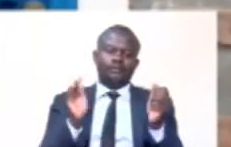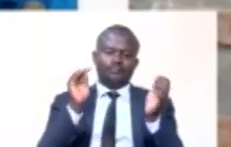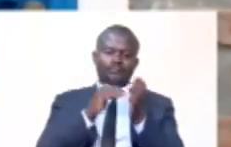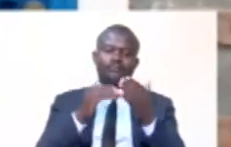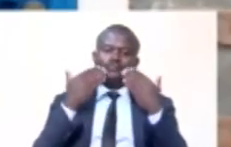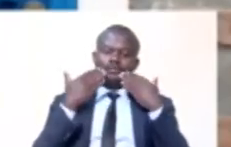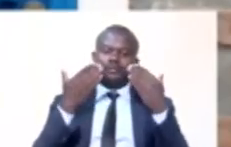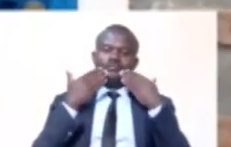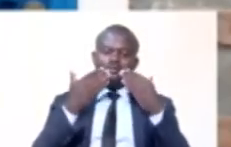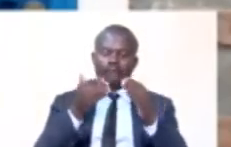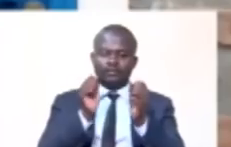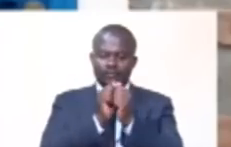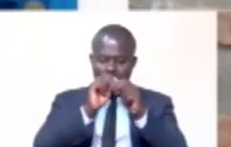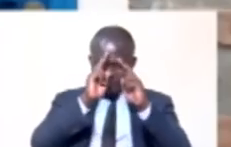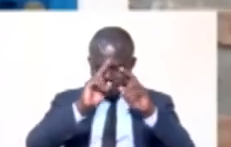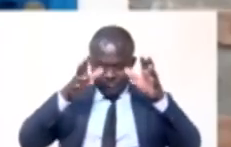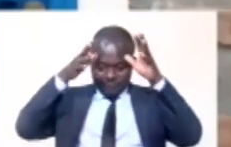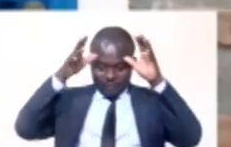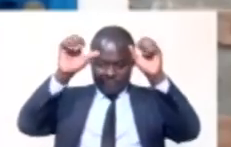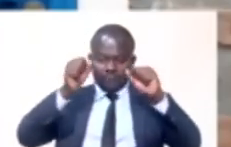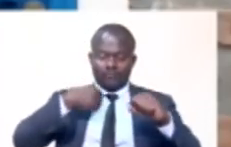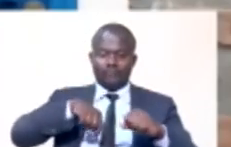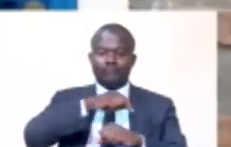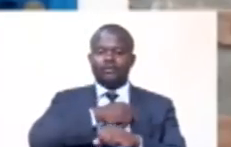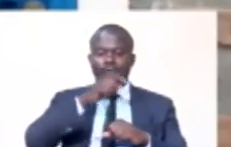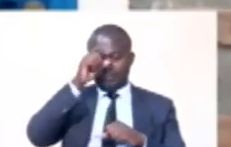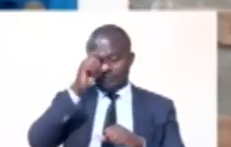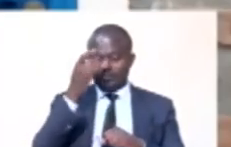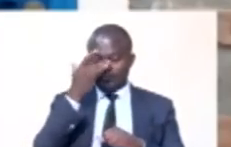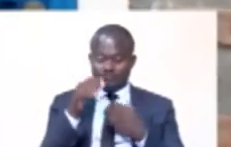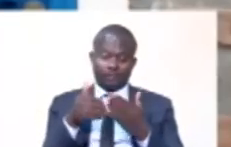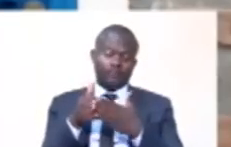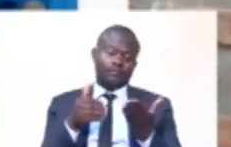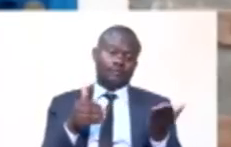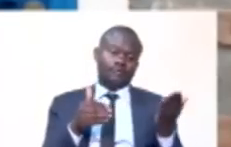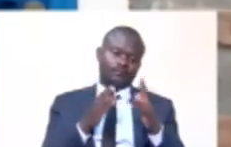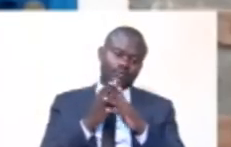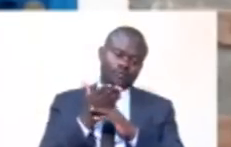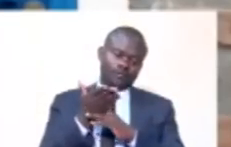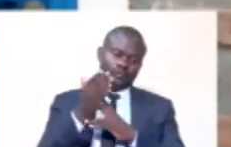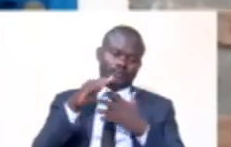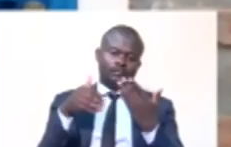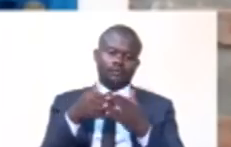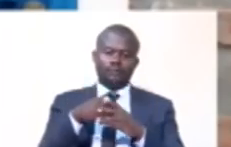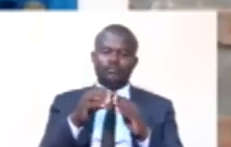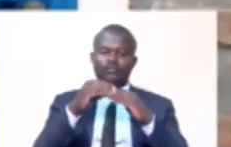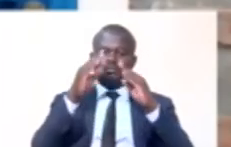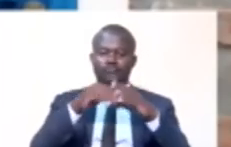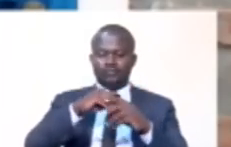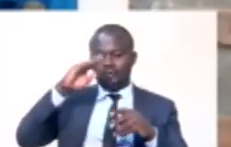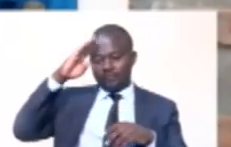nkashimira na perezida wacu Paul Kagame wabinyujije mu buyobozi bwa